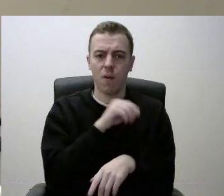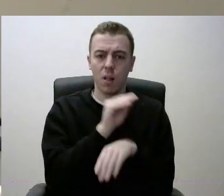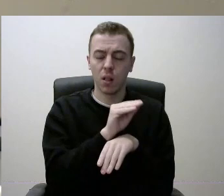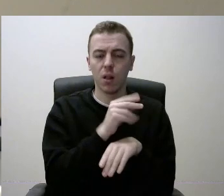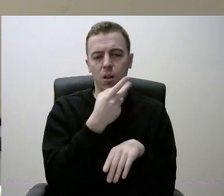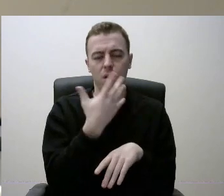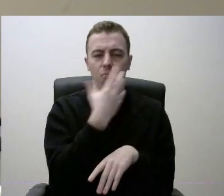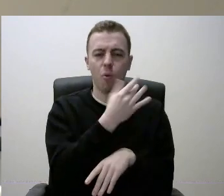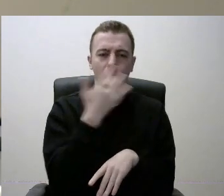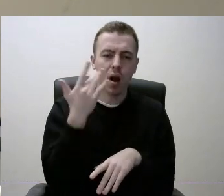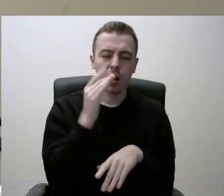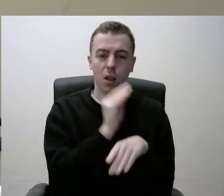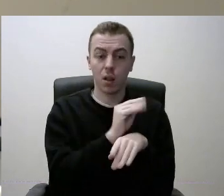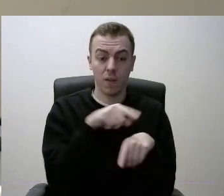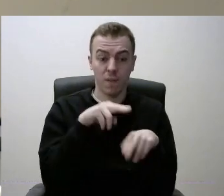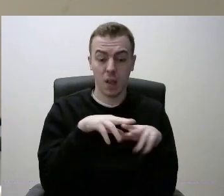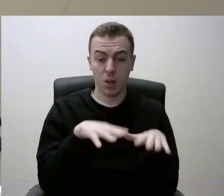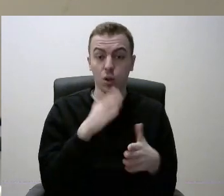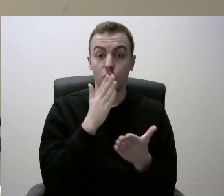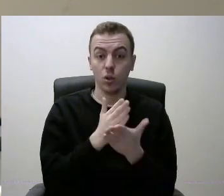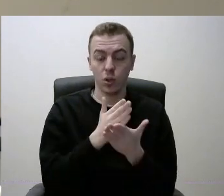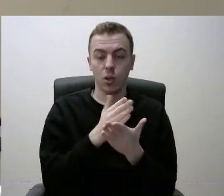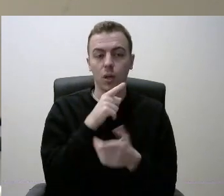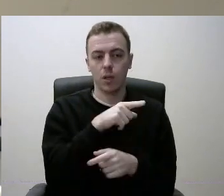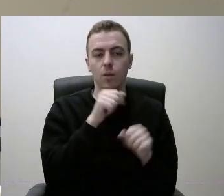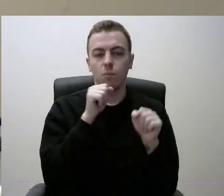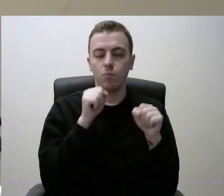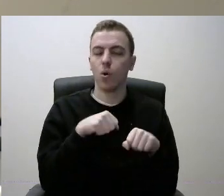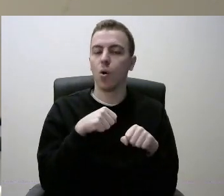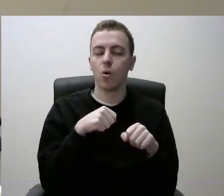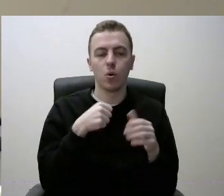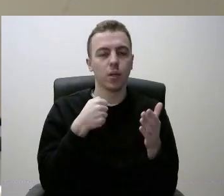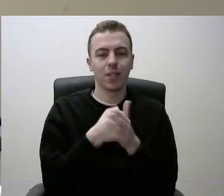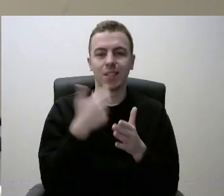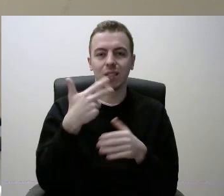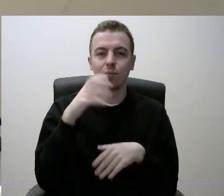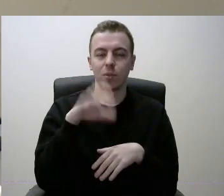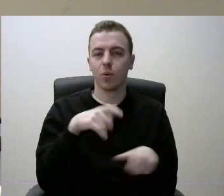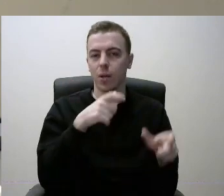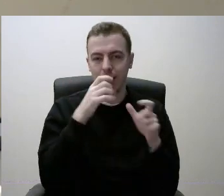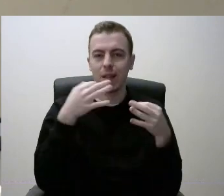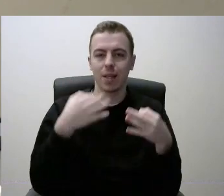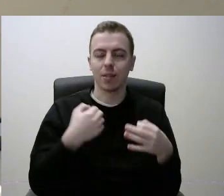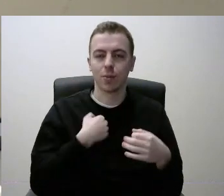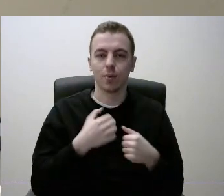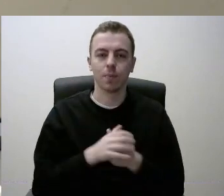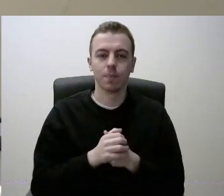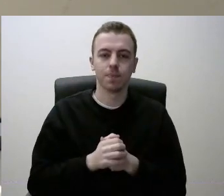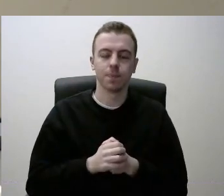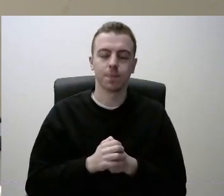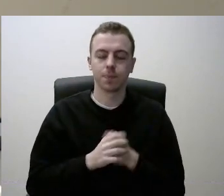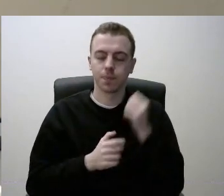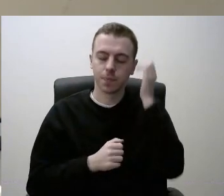politinės organizacijos pavadinimas. Paminėtas kandidatas turi teisę į 30 sekundžių repliką